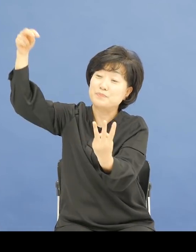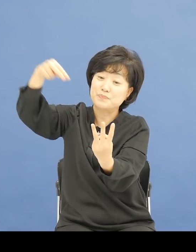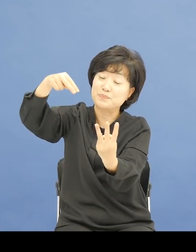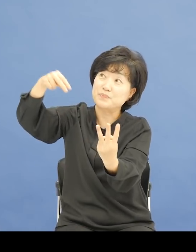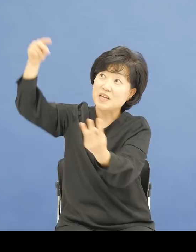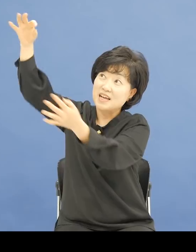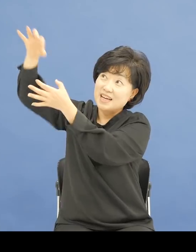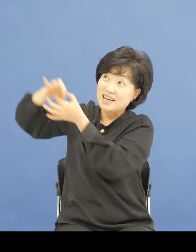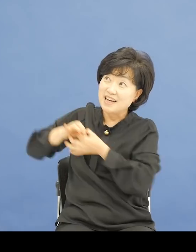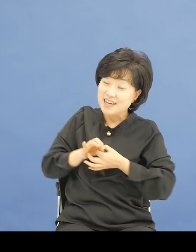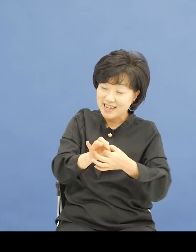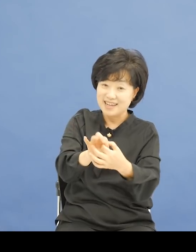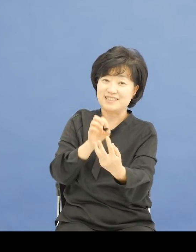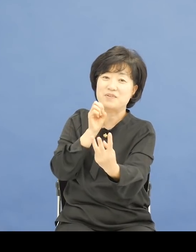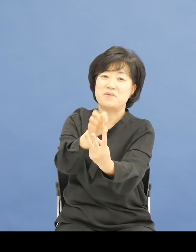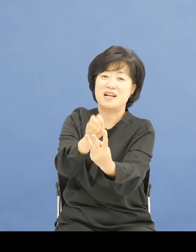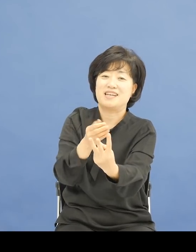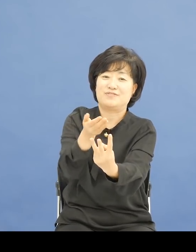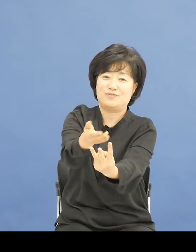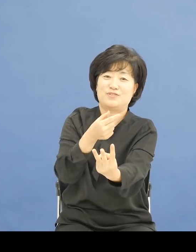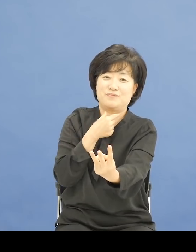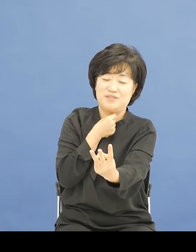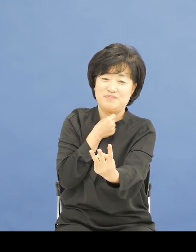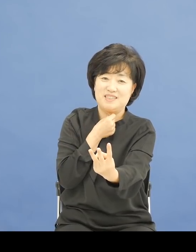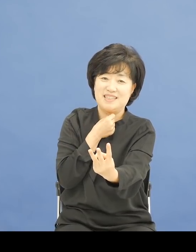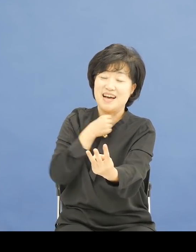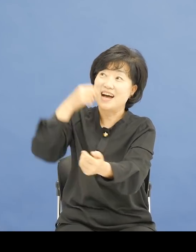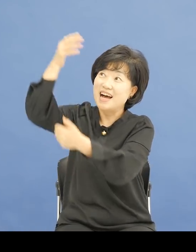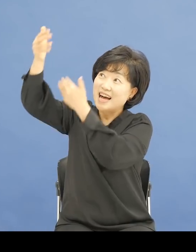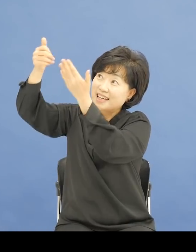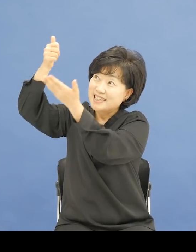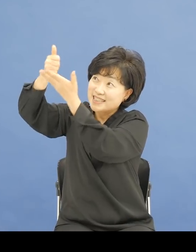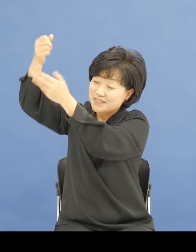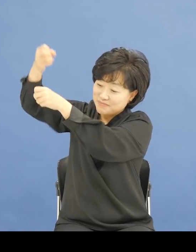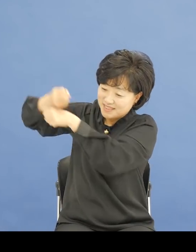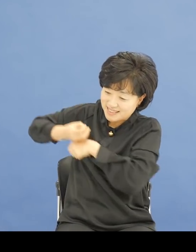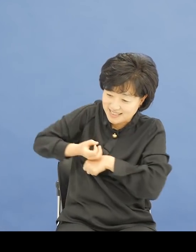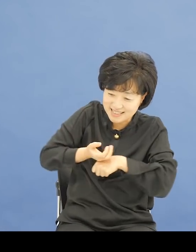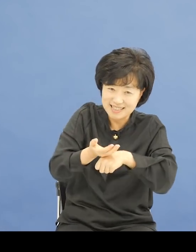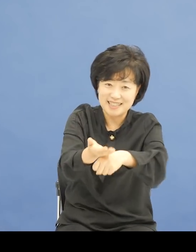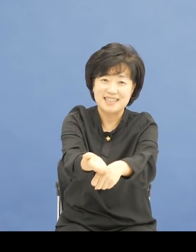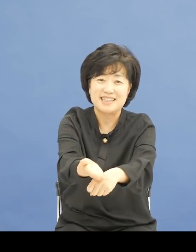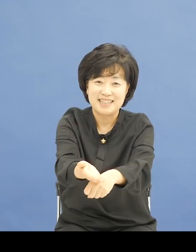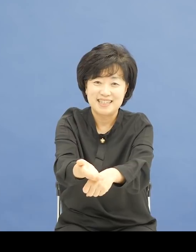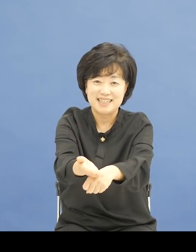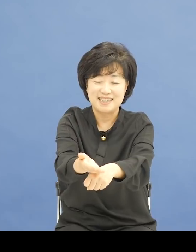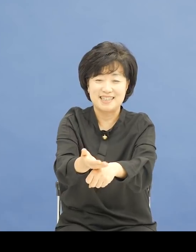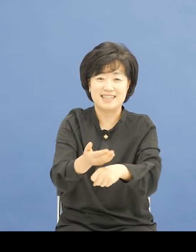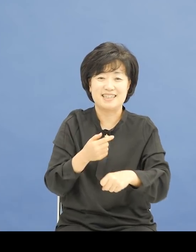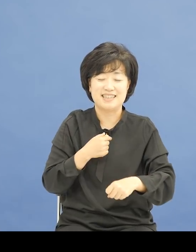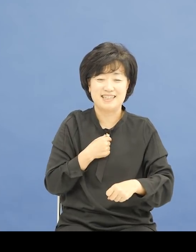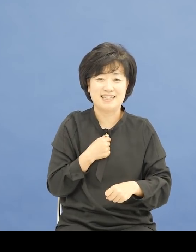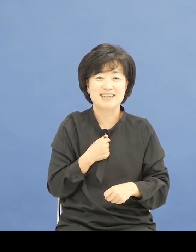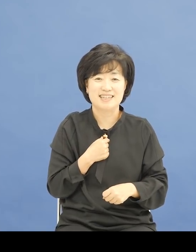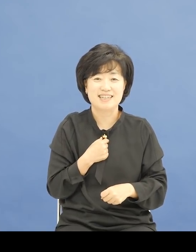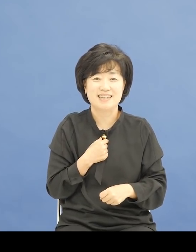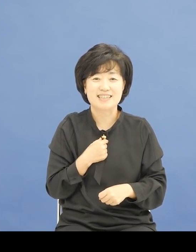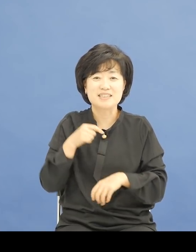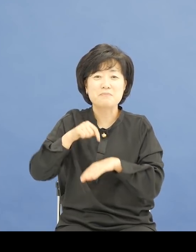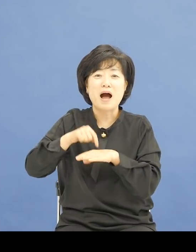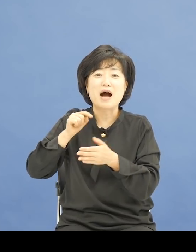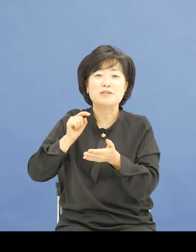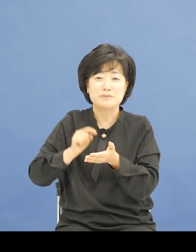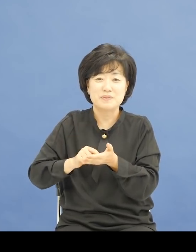하나님의 메신저로 저를 써주십시오. 어머. 이분들에게 하나님의 위로와 소망을 전하는데 제가 쓰임받게 해달라고 기도했는데